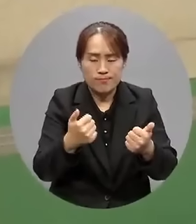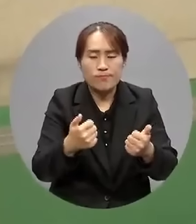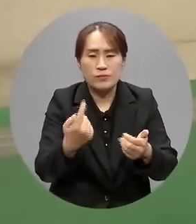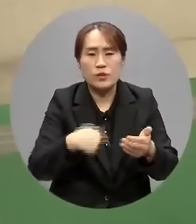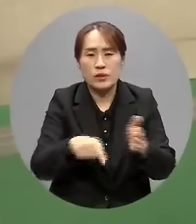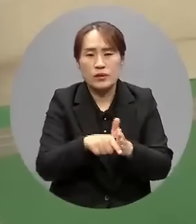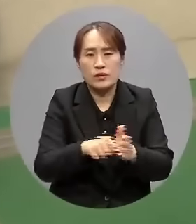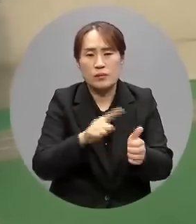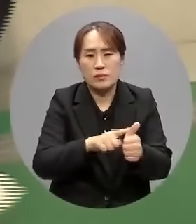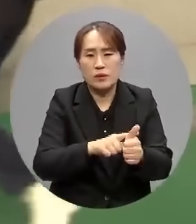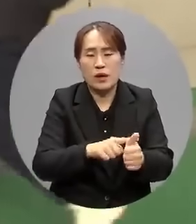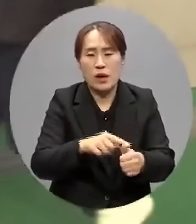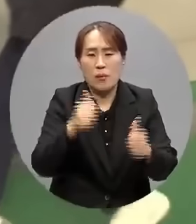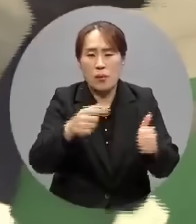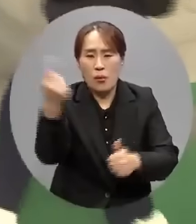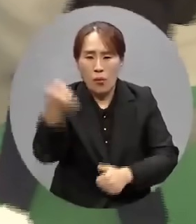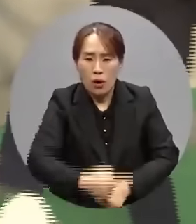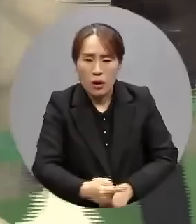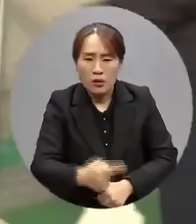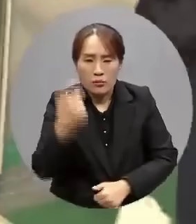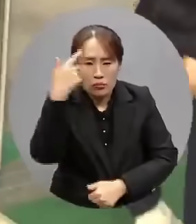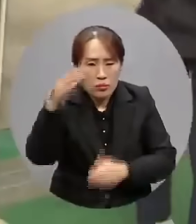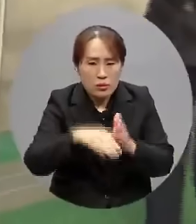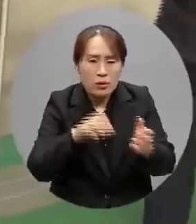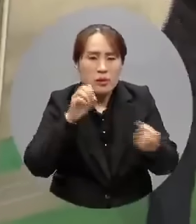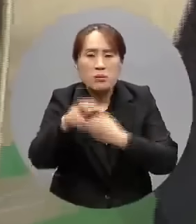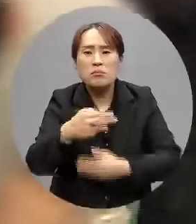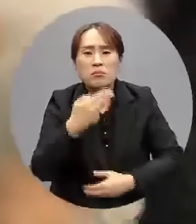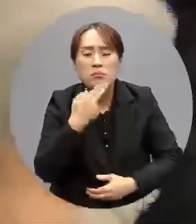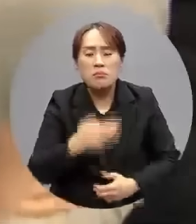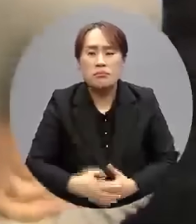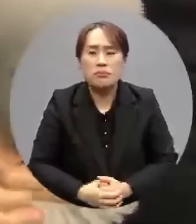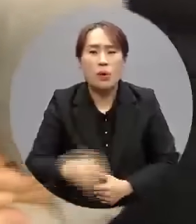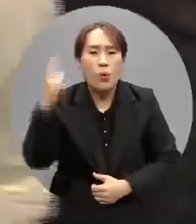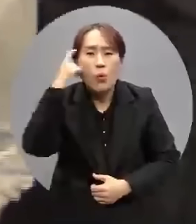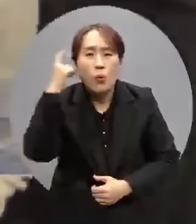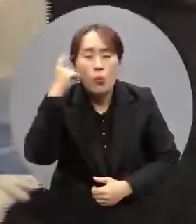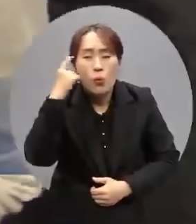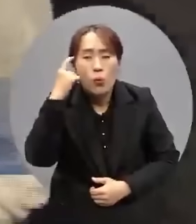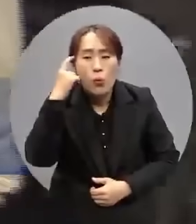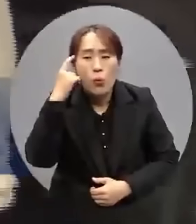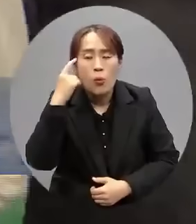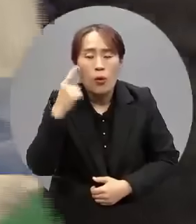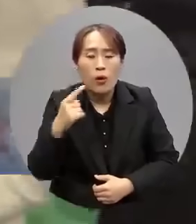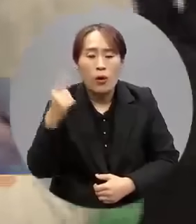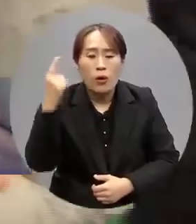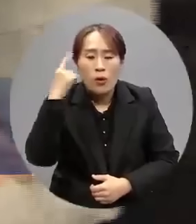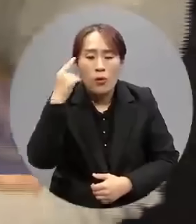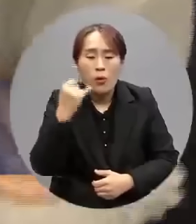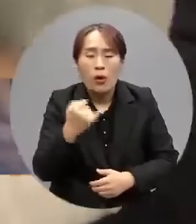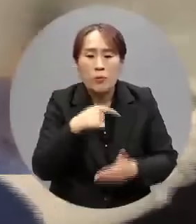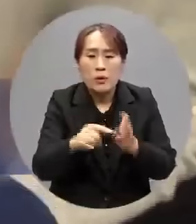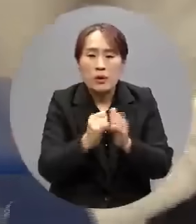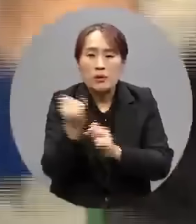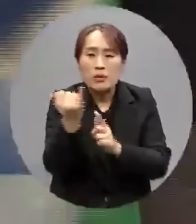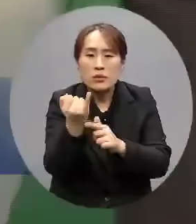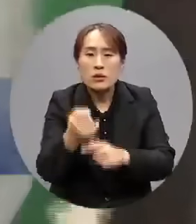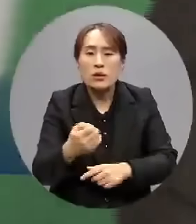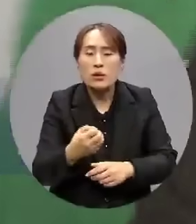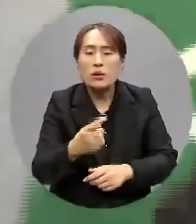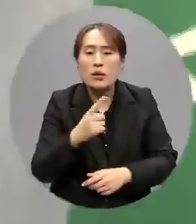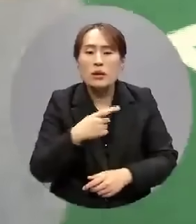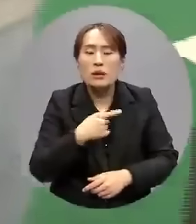남성은 취재진 질문에 별다른 답을 하지 않았습니다 왜 그러셨어요 피해자들 하실 말씀